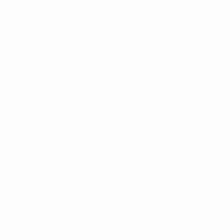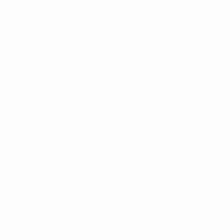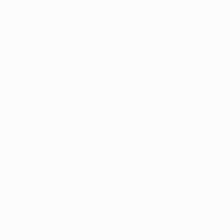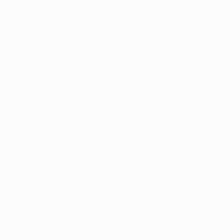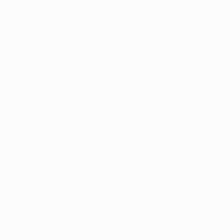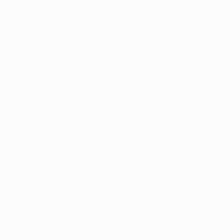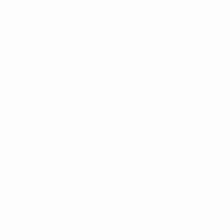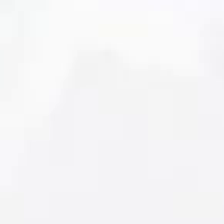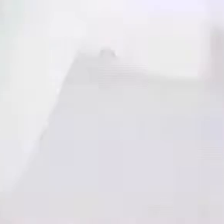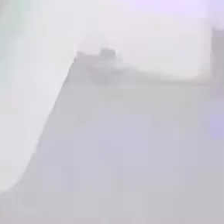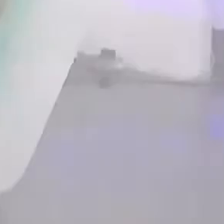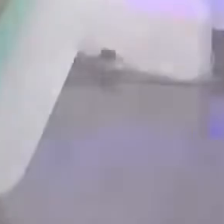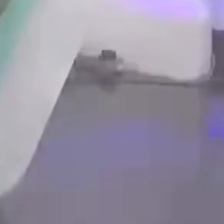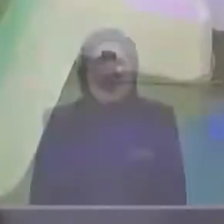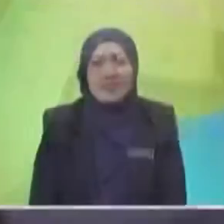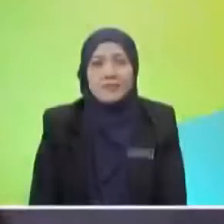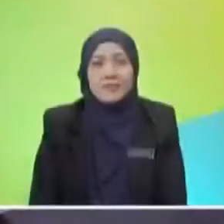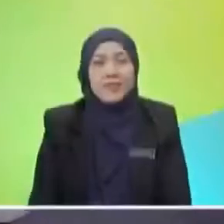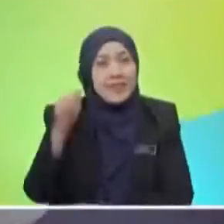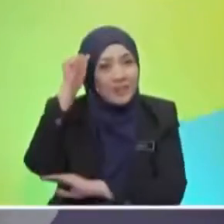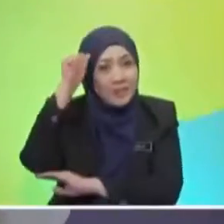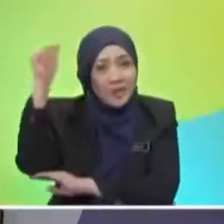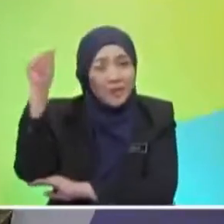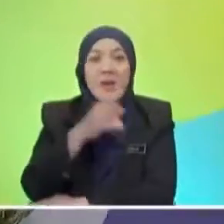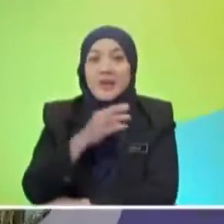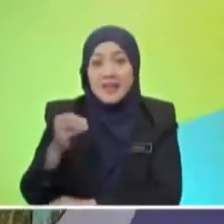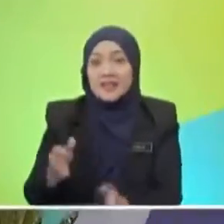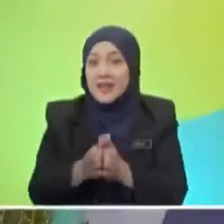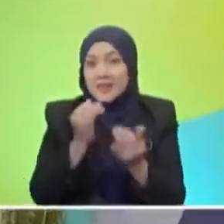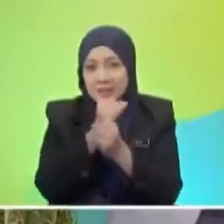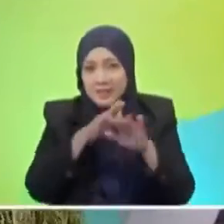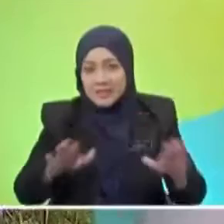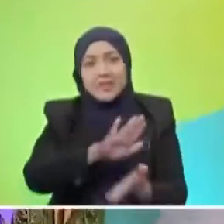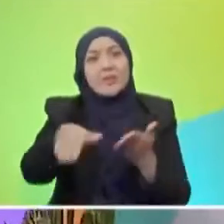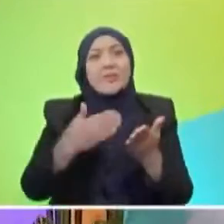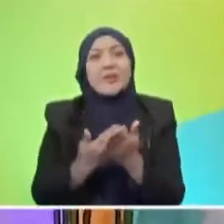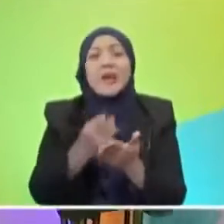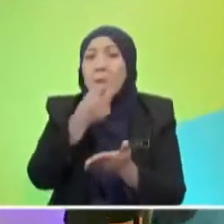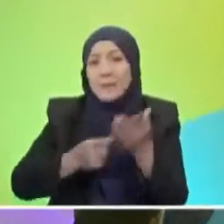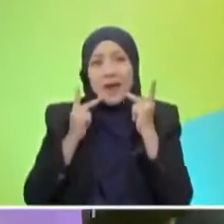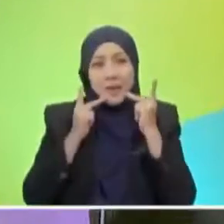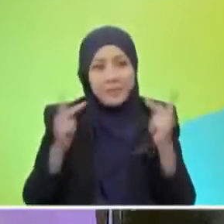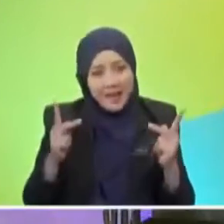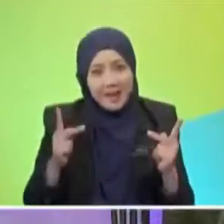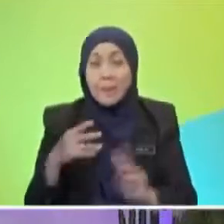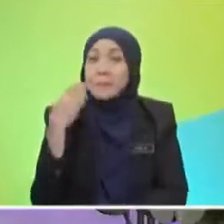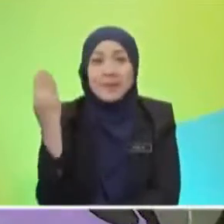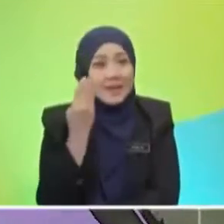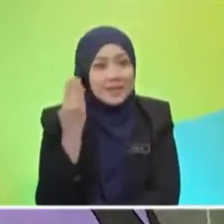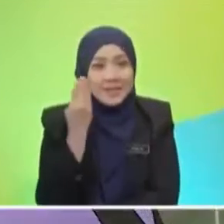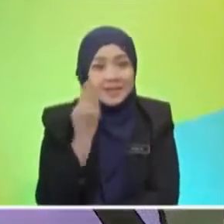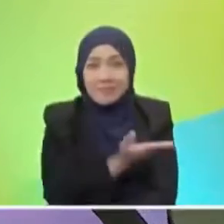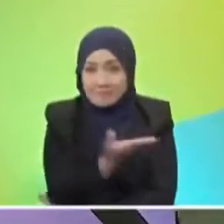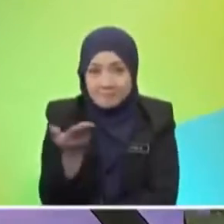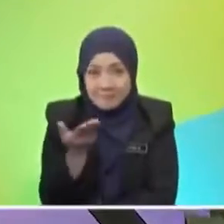Didik TV KPM. Assalamualaikum dan salam sejahtera semua. Apa khabar? Seperti biasa, anda